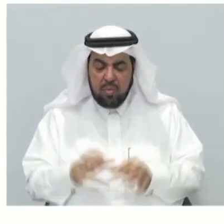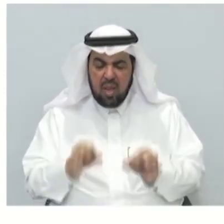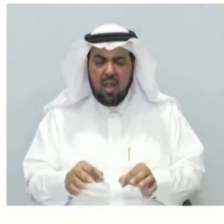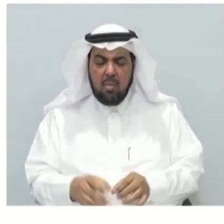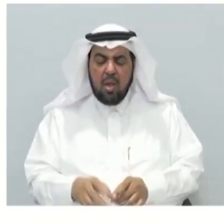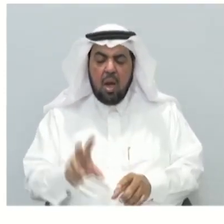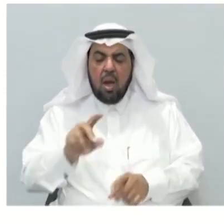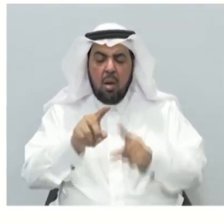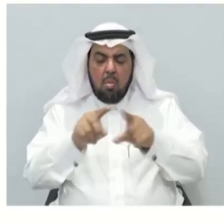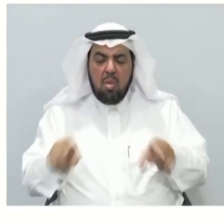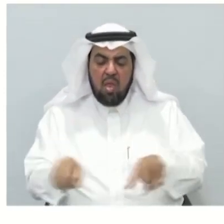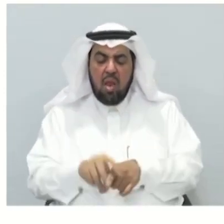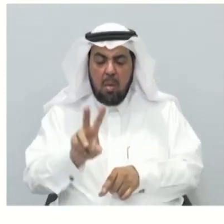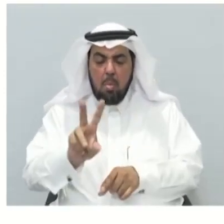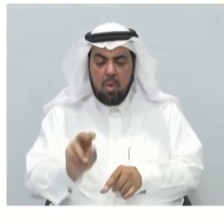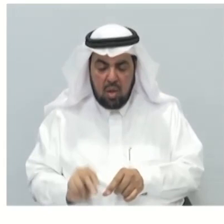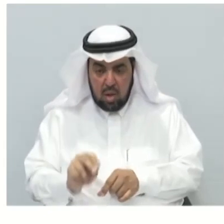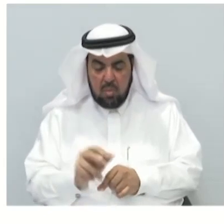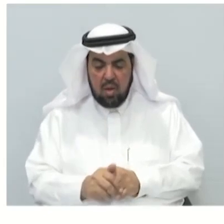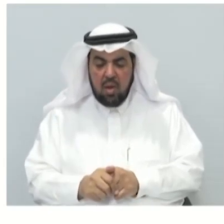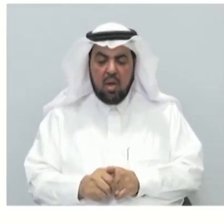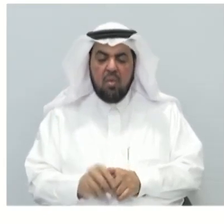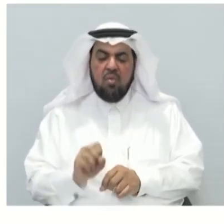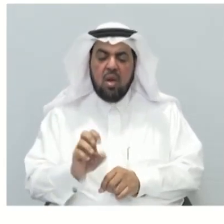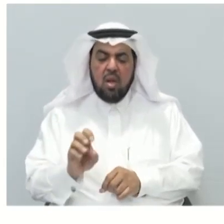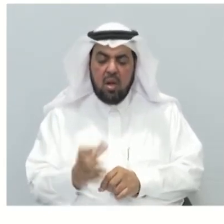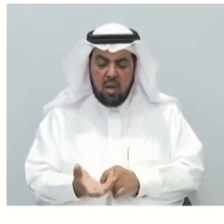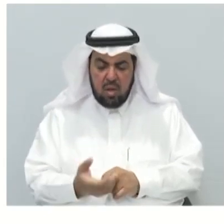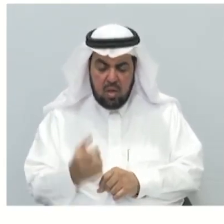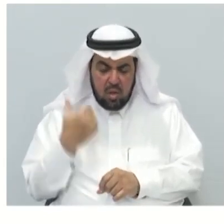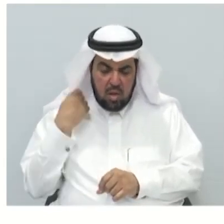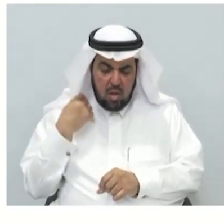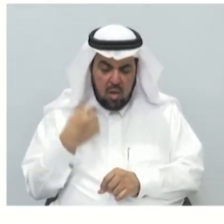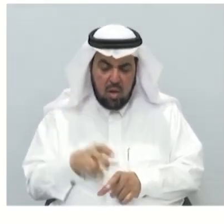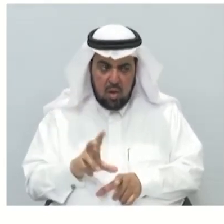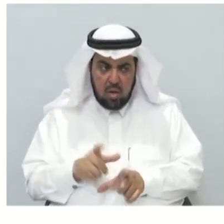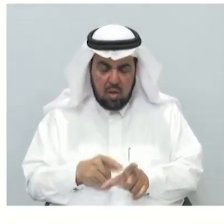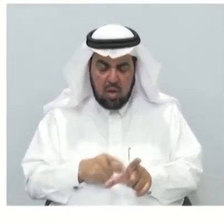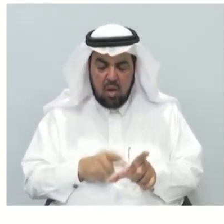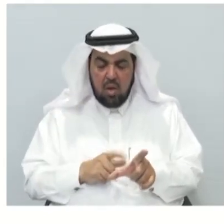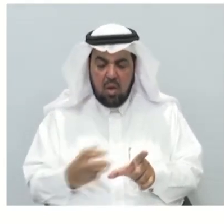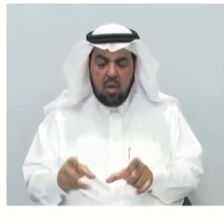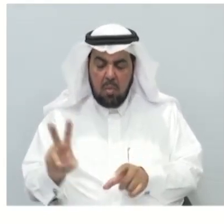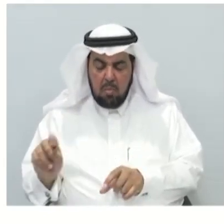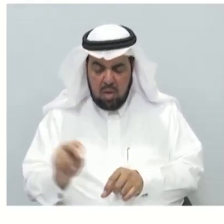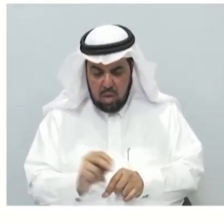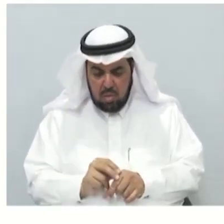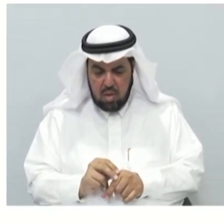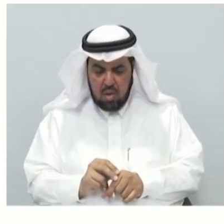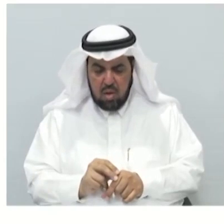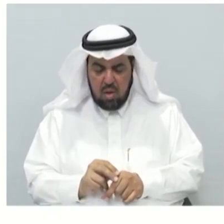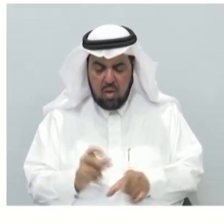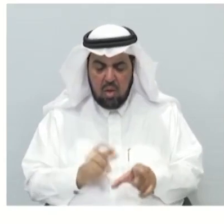ان المثلثين متطابقين طبعا في عندك معطيات المعطى الاول ان الزاويتين متطابقتين اللي هي